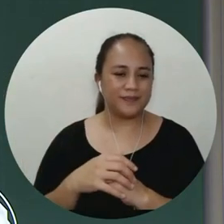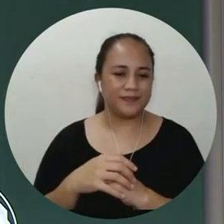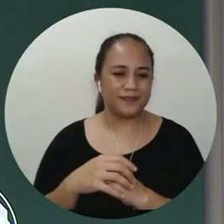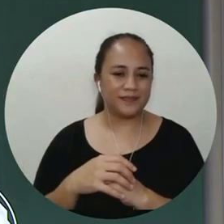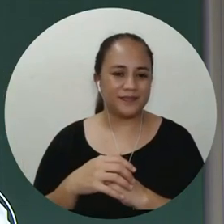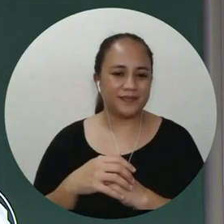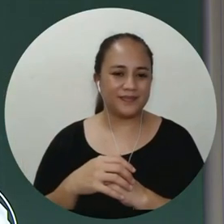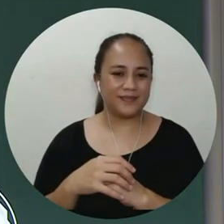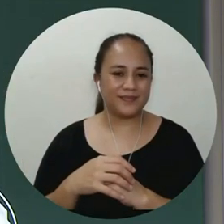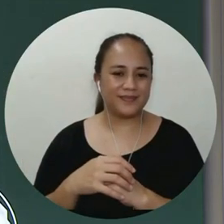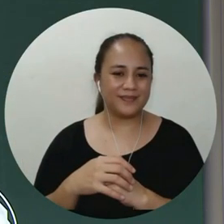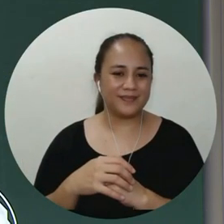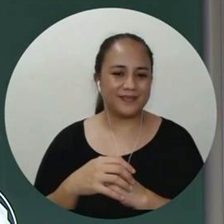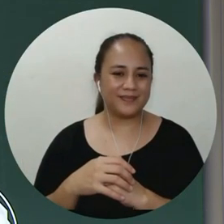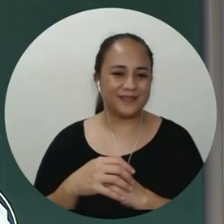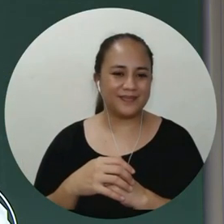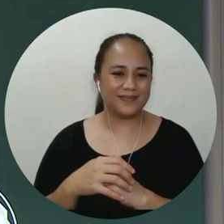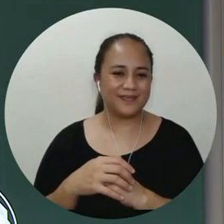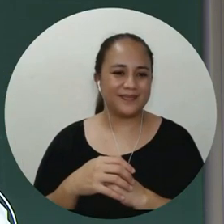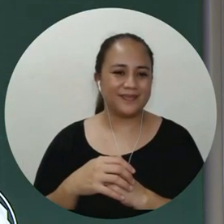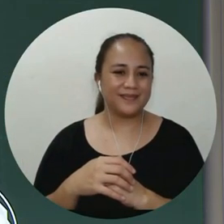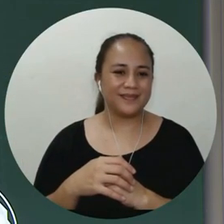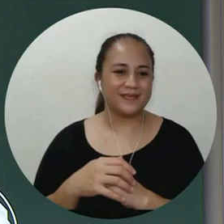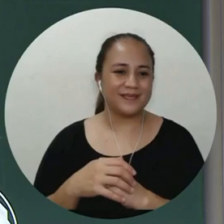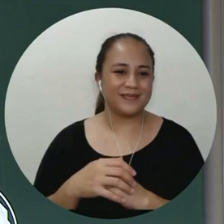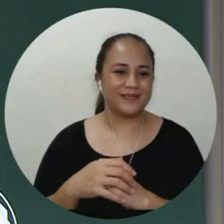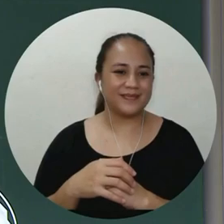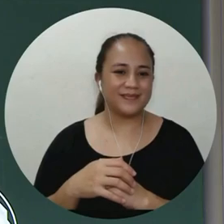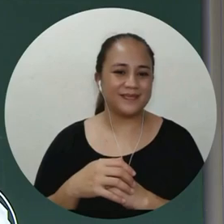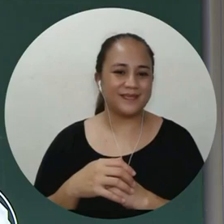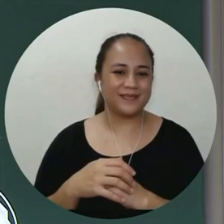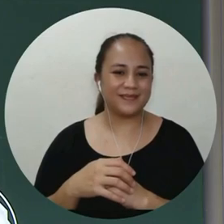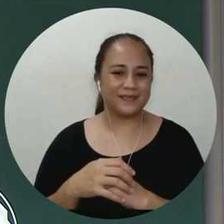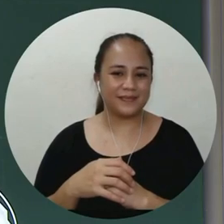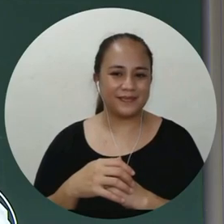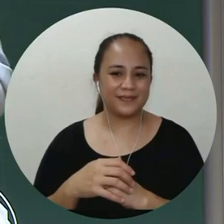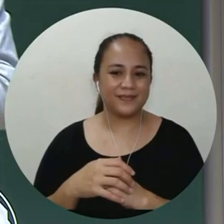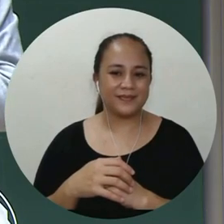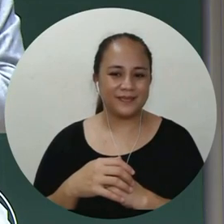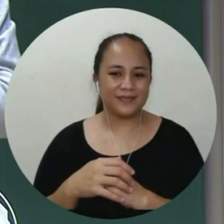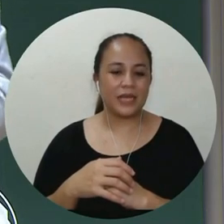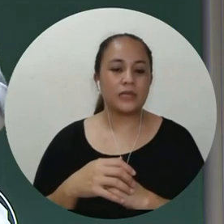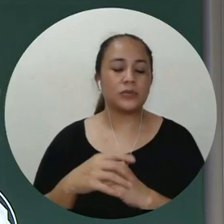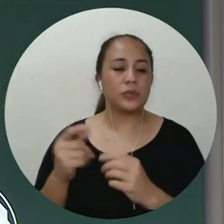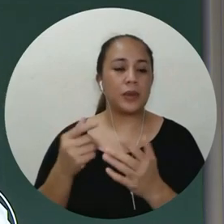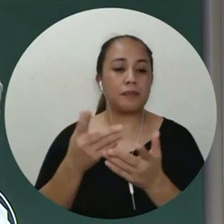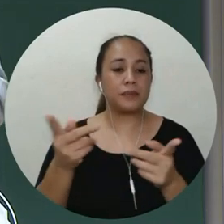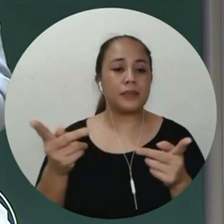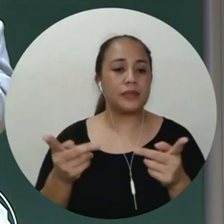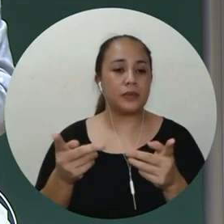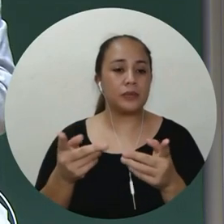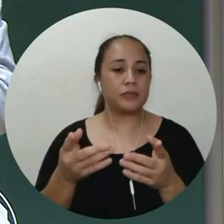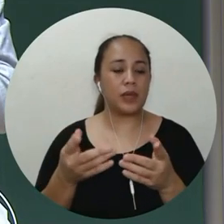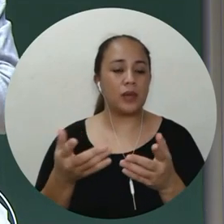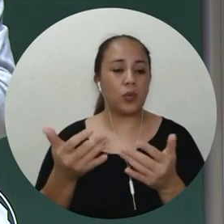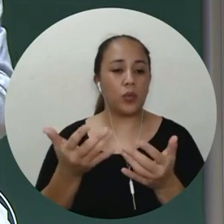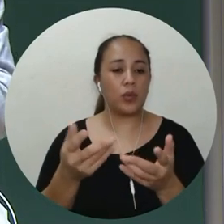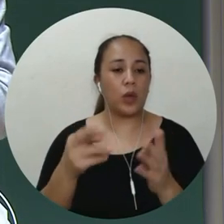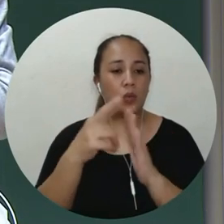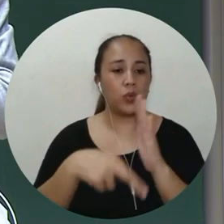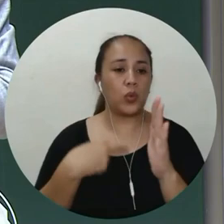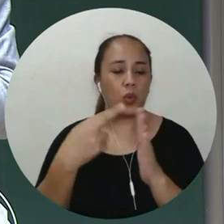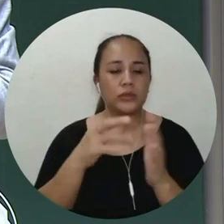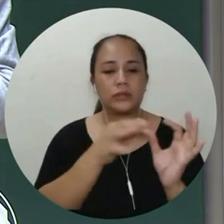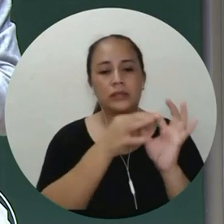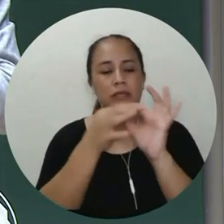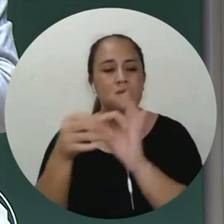나의 달란트를 통해서 하나님을 전달하는 답을 주는 역할입니다. So it is to play the role of relaying God's work